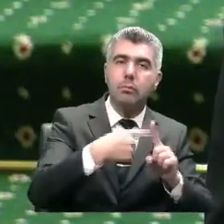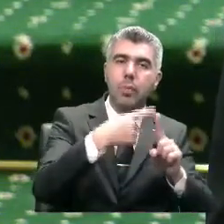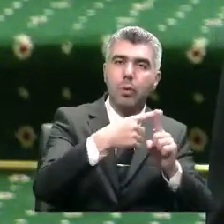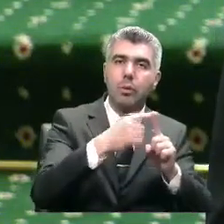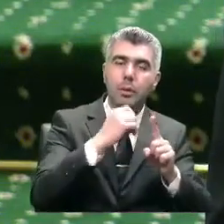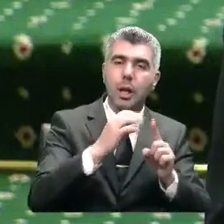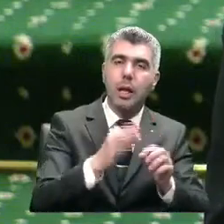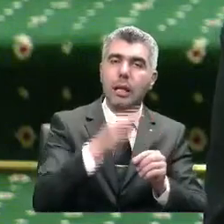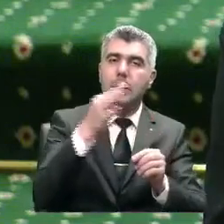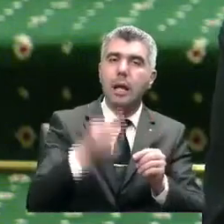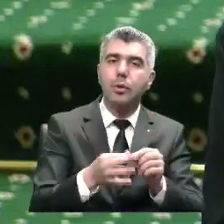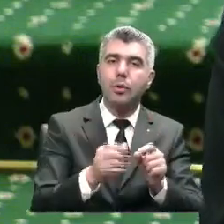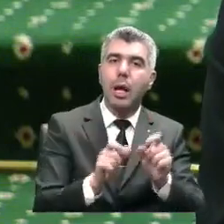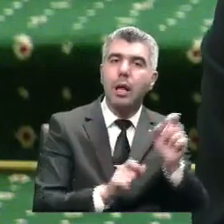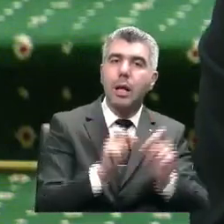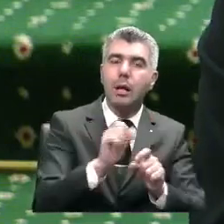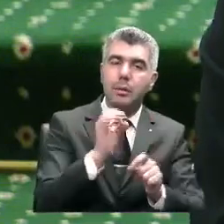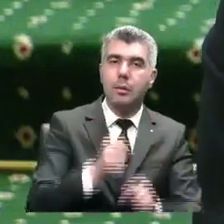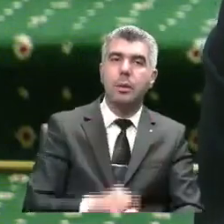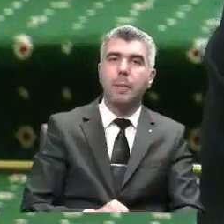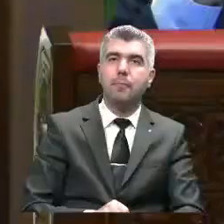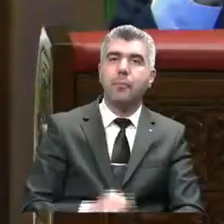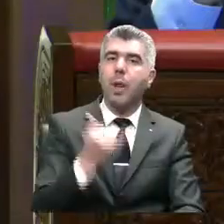انتاجيه المستخدمين وتمكنهم من ظروف عمل ملائمه